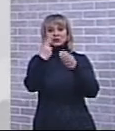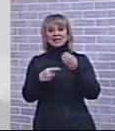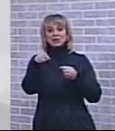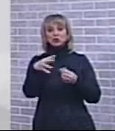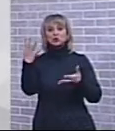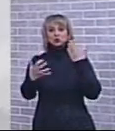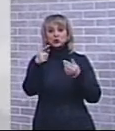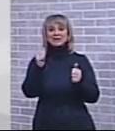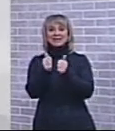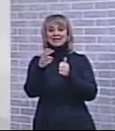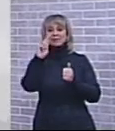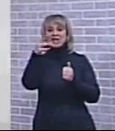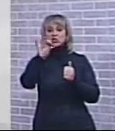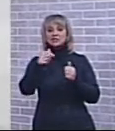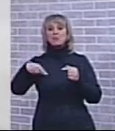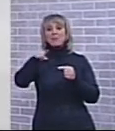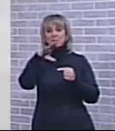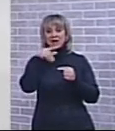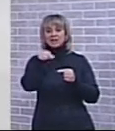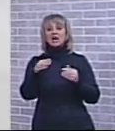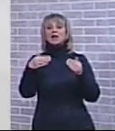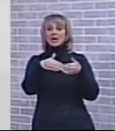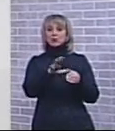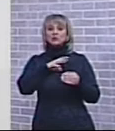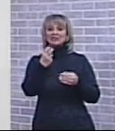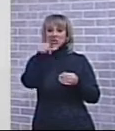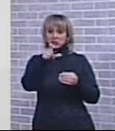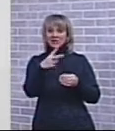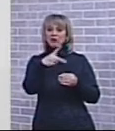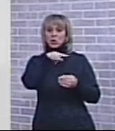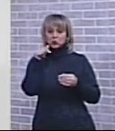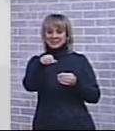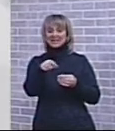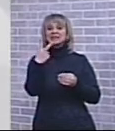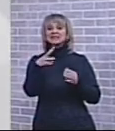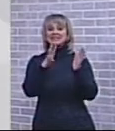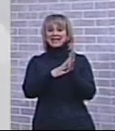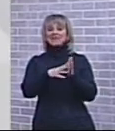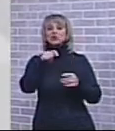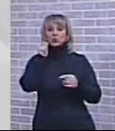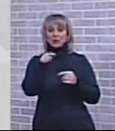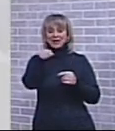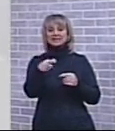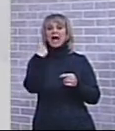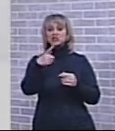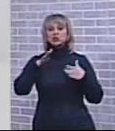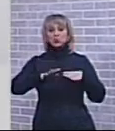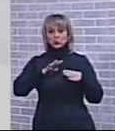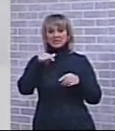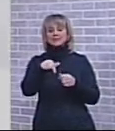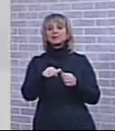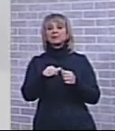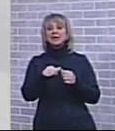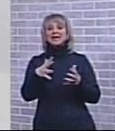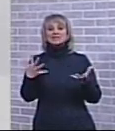в шторм недалеко от Керченского пролива. На борту было 12 человек, 2 россиянина, 9 граждан Украины и 1 гражданин